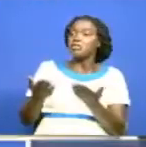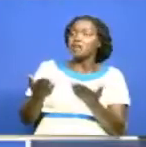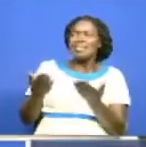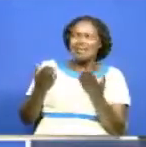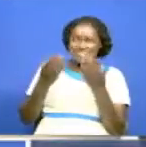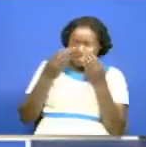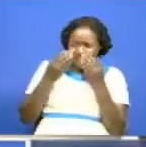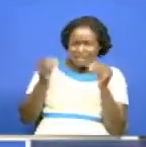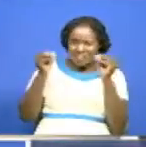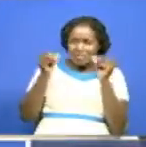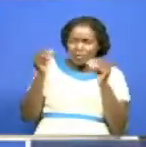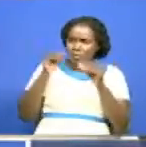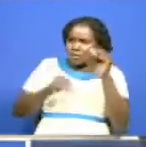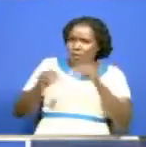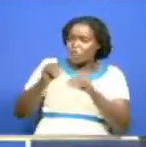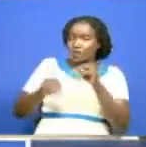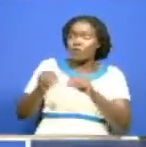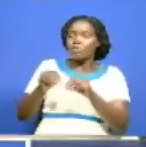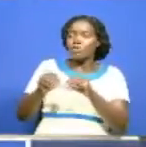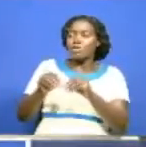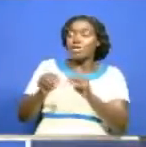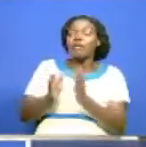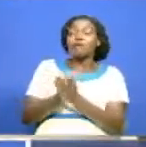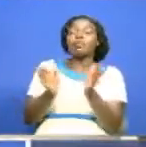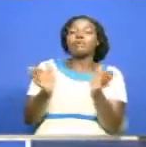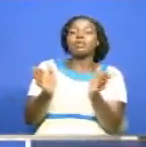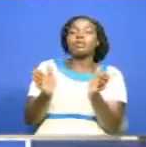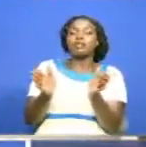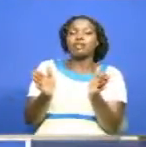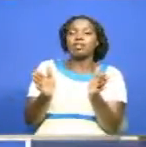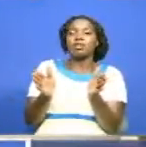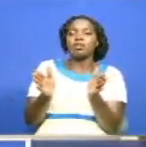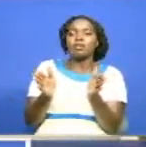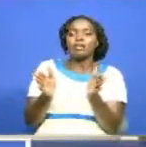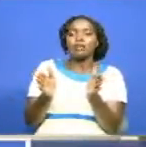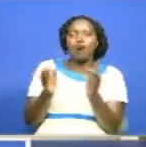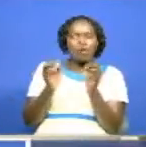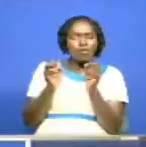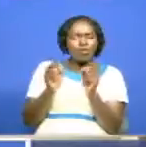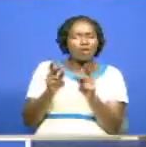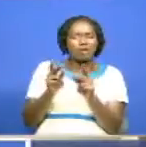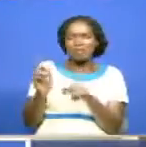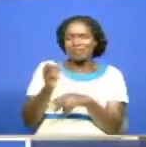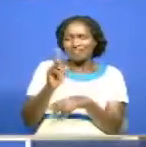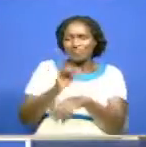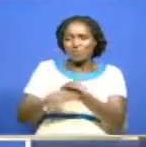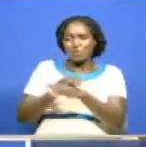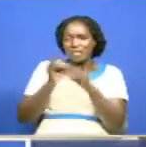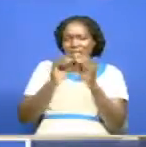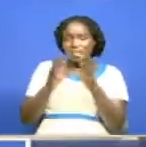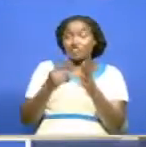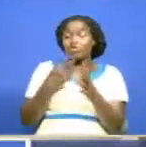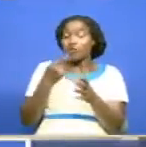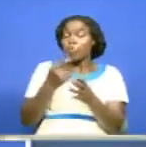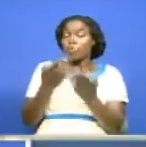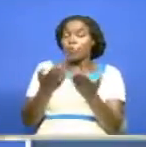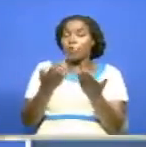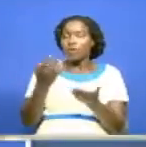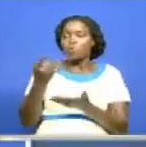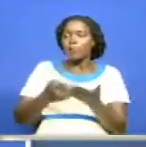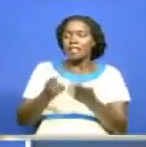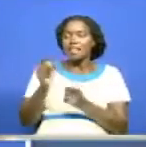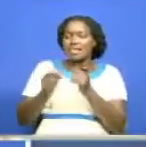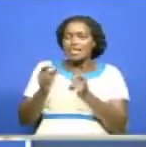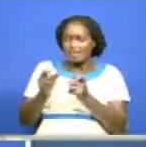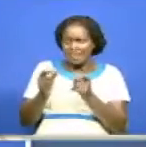tumekuwa tukichangisha, hata tunachangisha in the public, na tukaona sio sawa. Kwa hivyo tumekuwa tukiitisha ya kwamba hakikisha kila